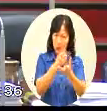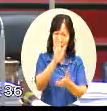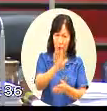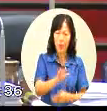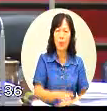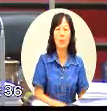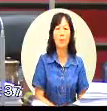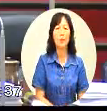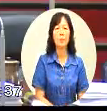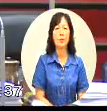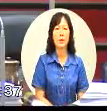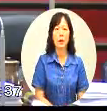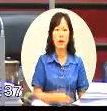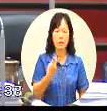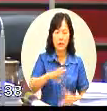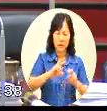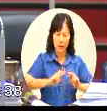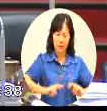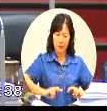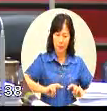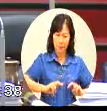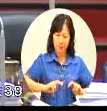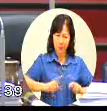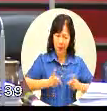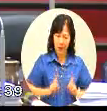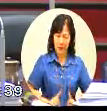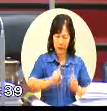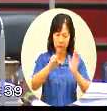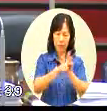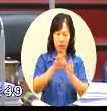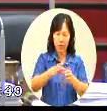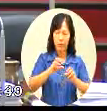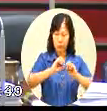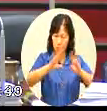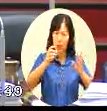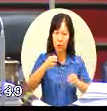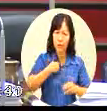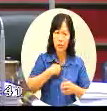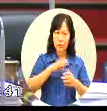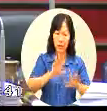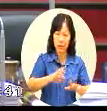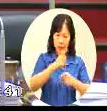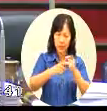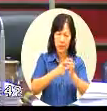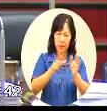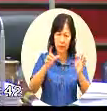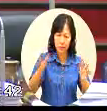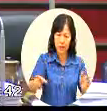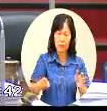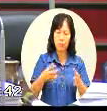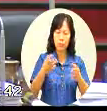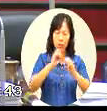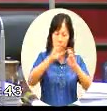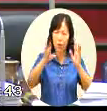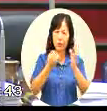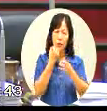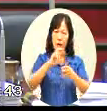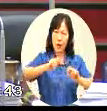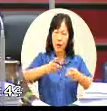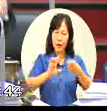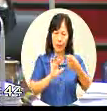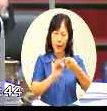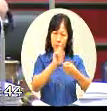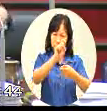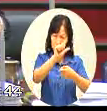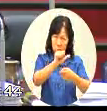参加，那个调公告限值你都知道嘛，光今年就调了 15%， 对不对？今年的公告限值就调了